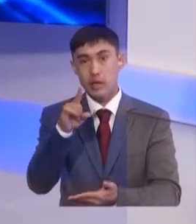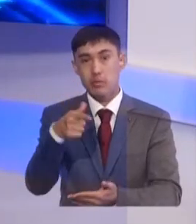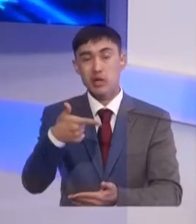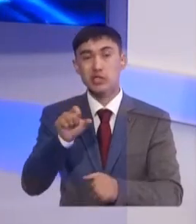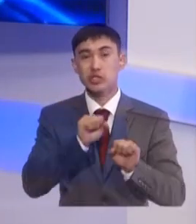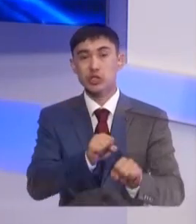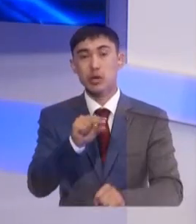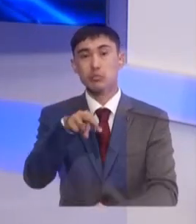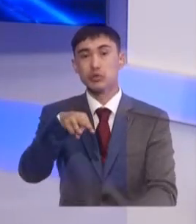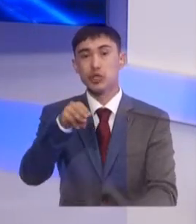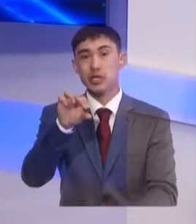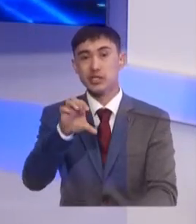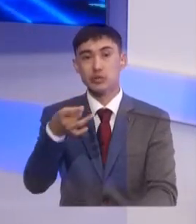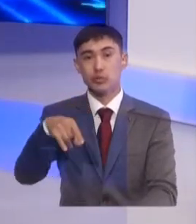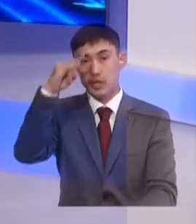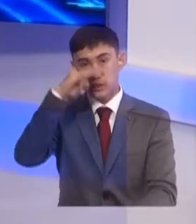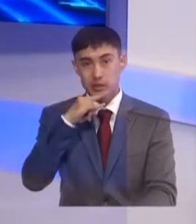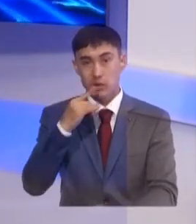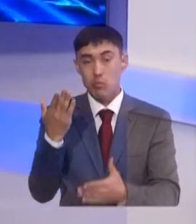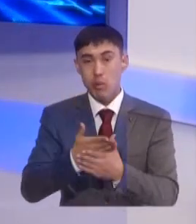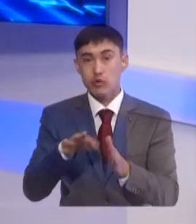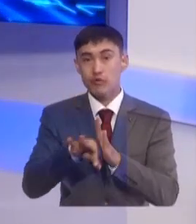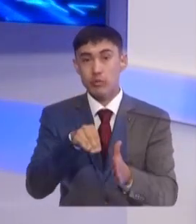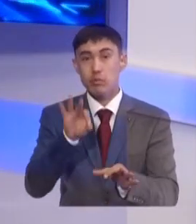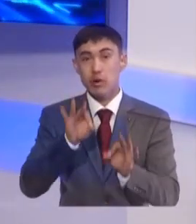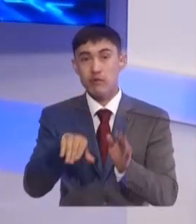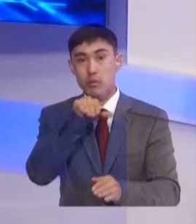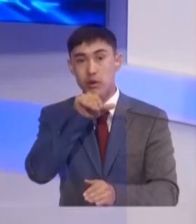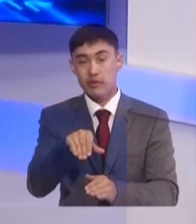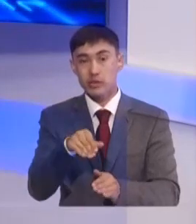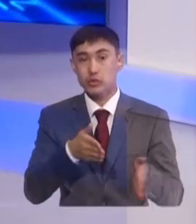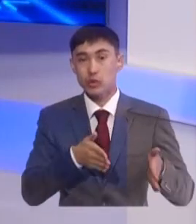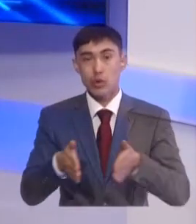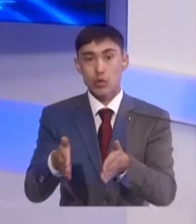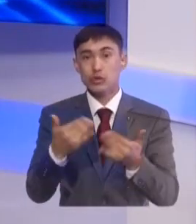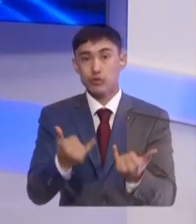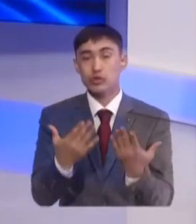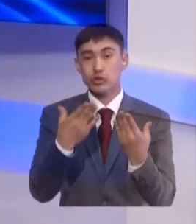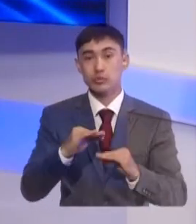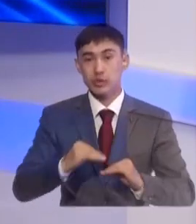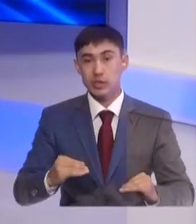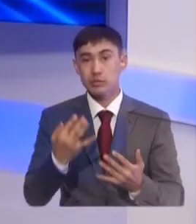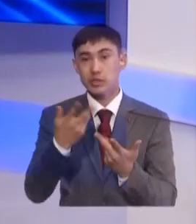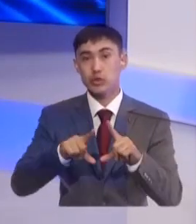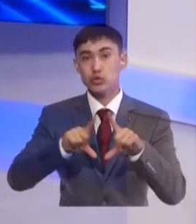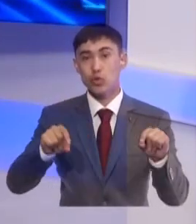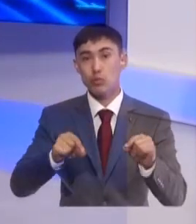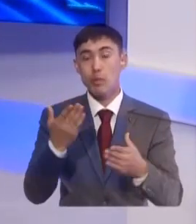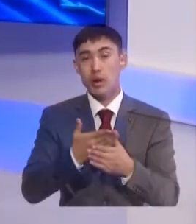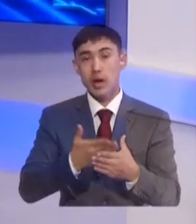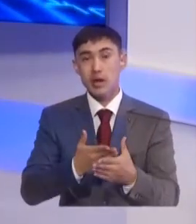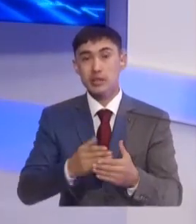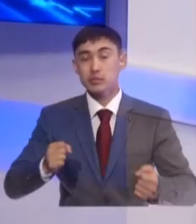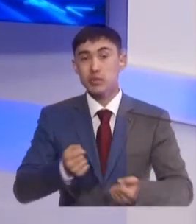гражданской защиты МЧС Республики Казахстан. Помочь выбрать правильную профессиональную дорогу сегодняшним ученикам средних школ помогают